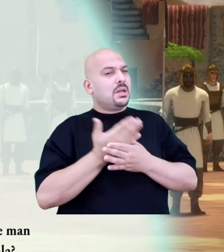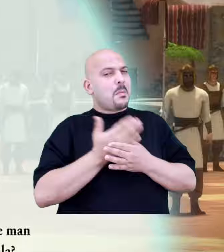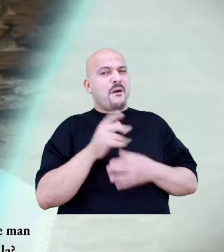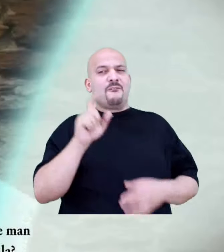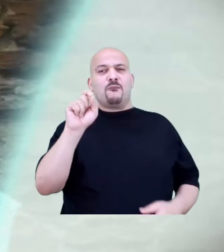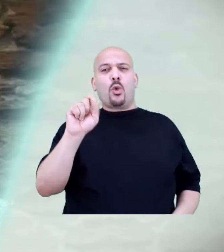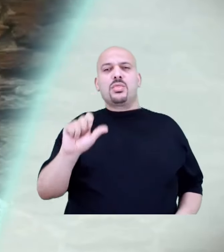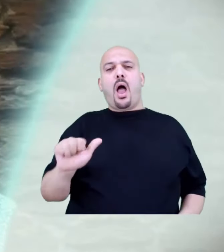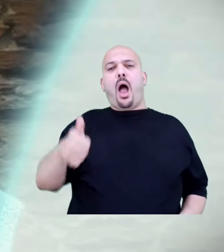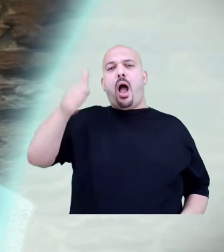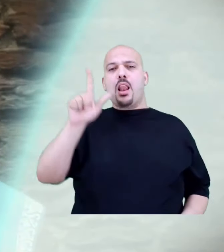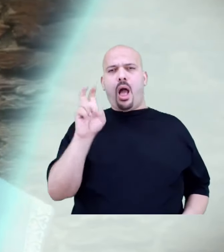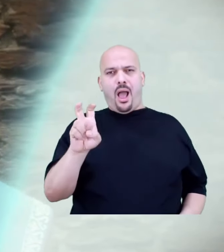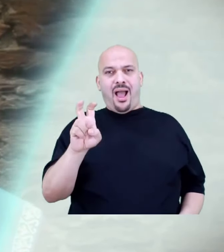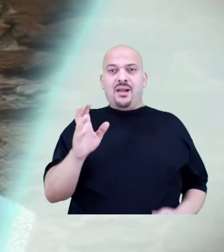فضالة؟